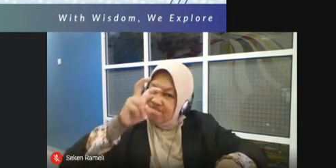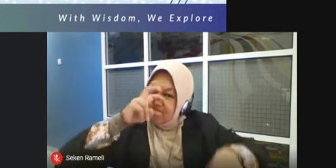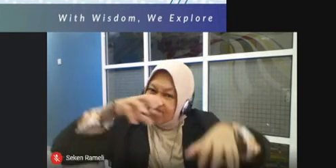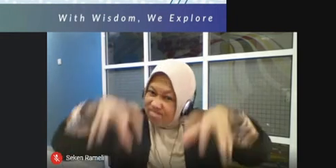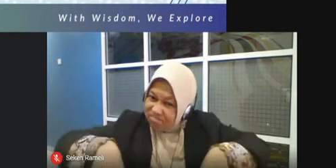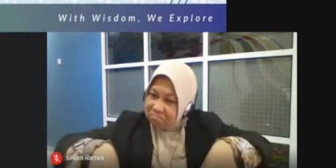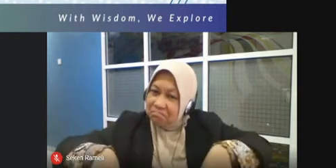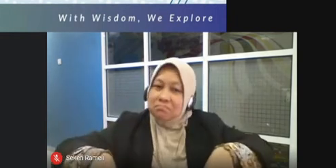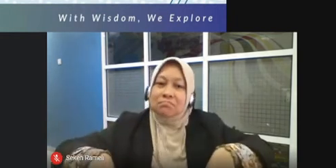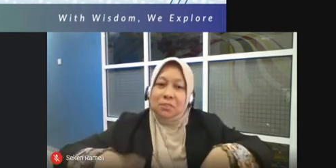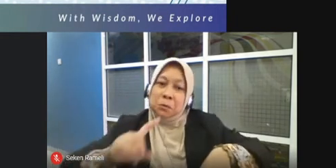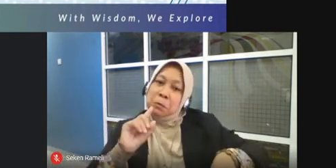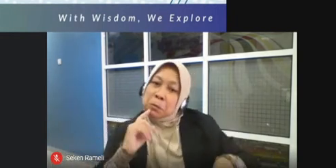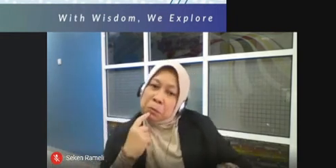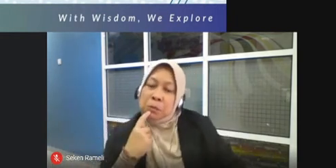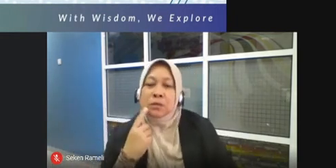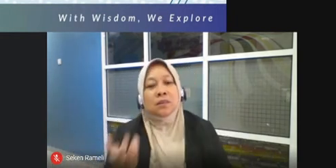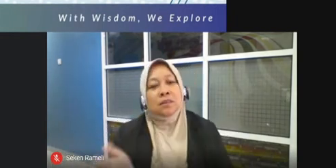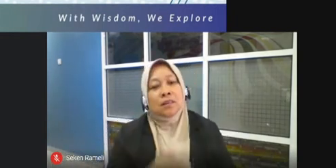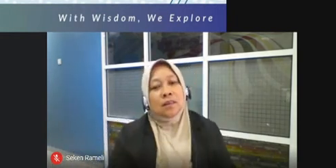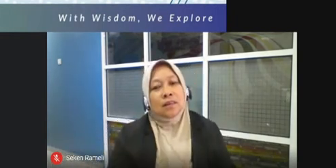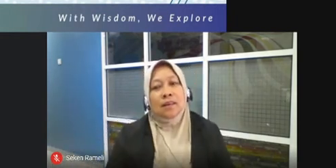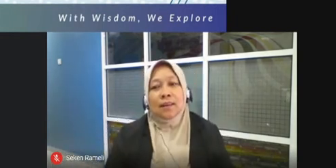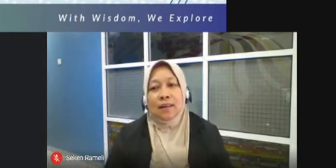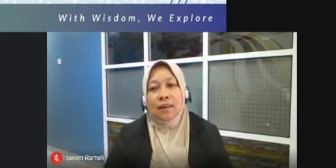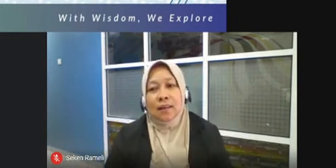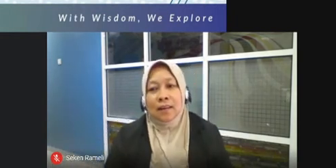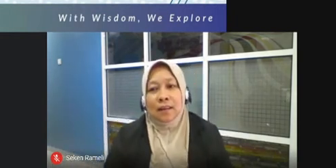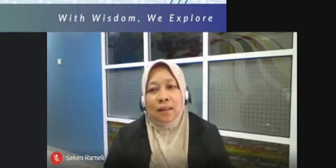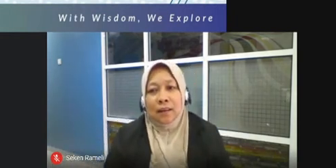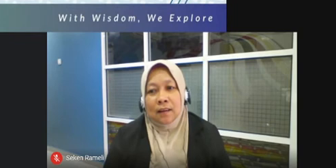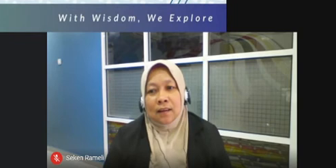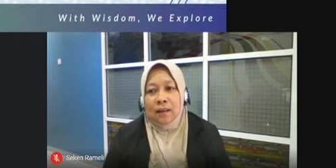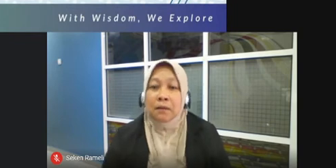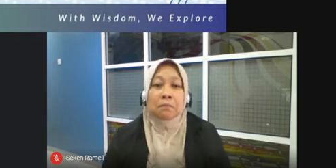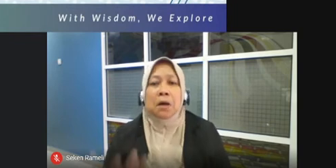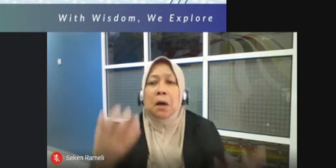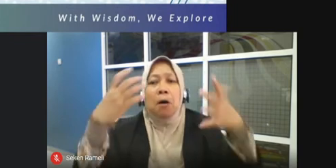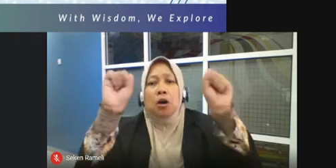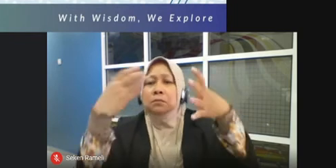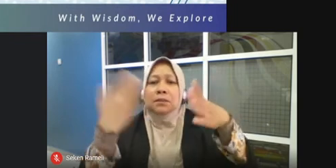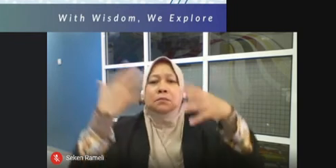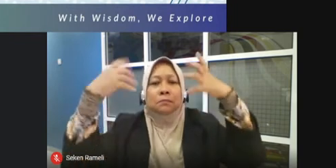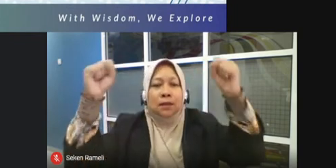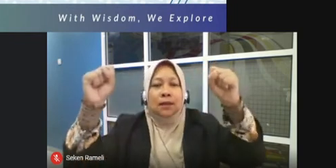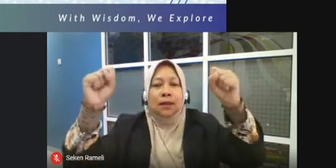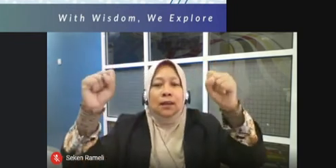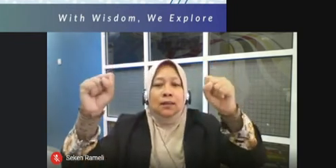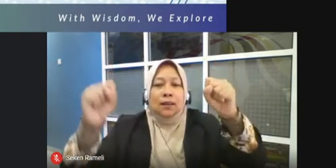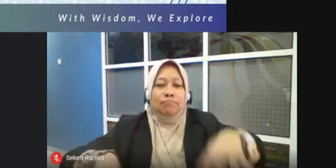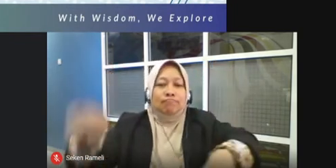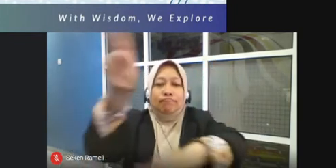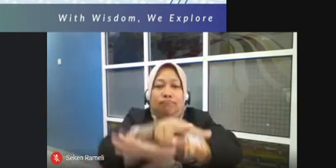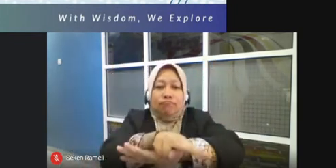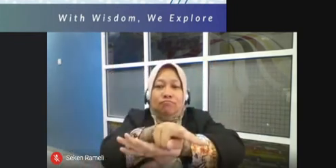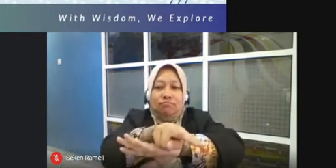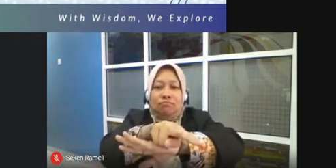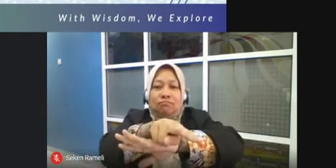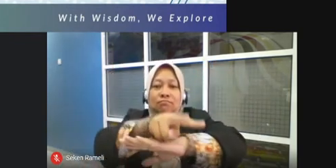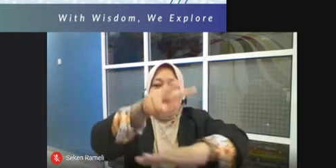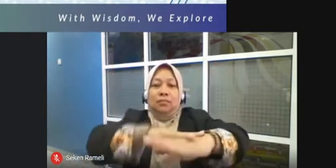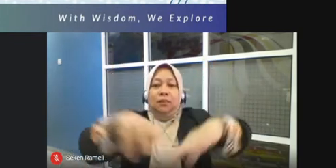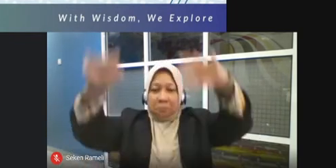lah, eh, ataupun yang satu lagi tu duduk apa ni, bos, maklumlah bos, jadi dia letaknya kaki di atas meja dan